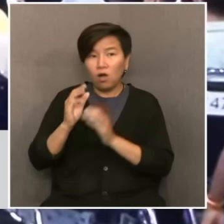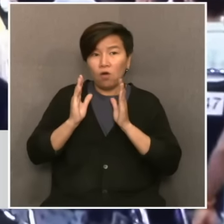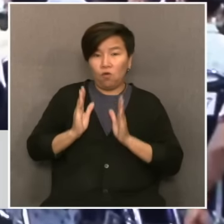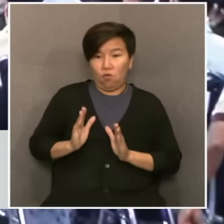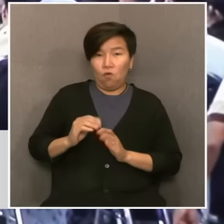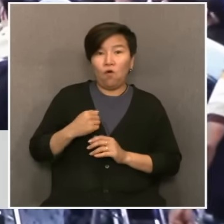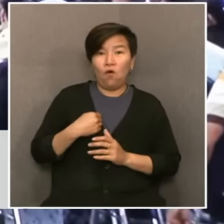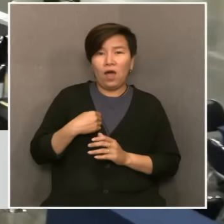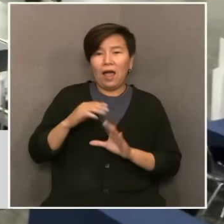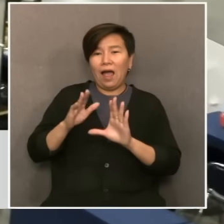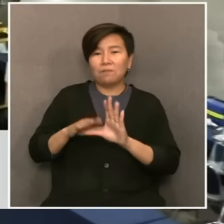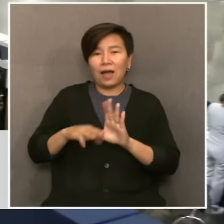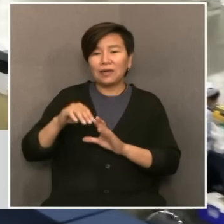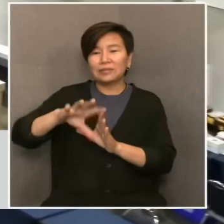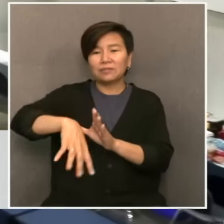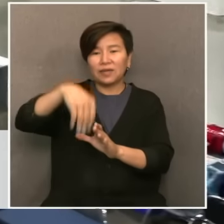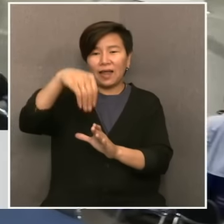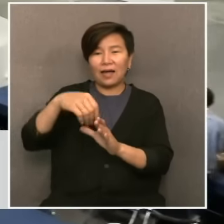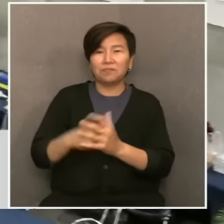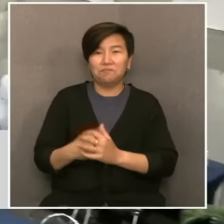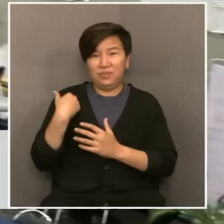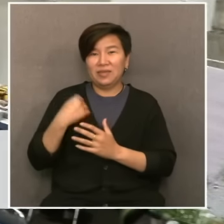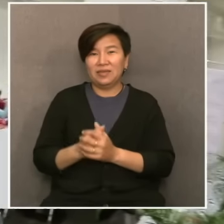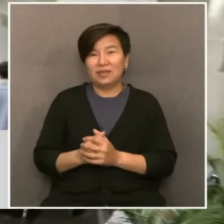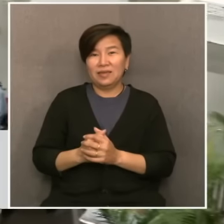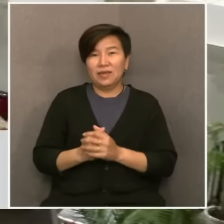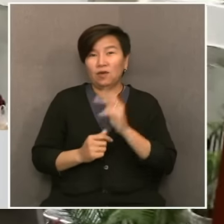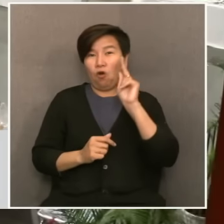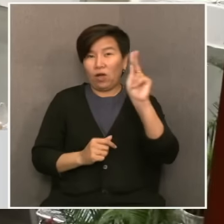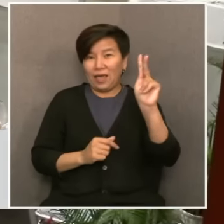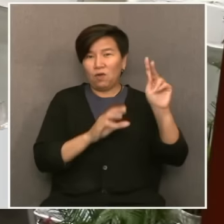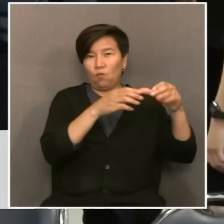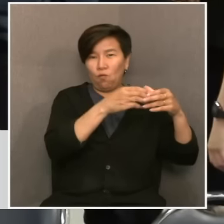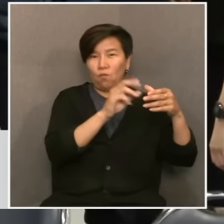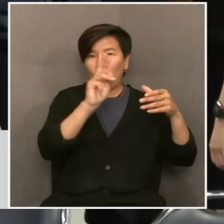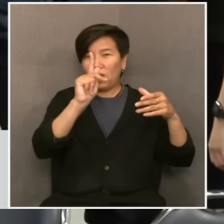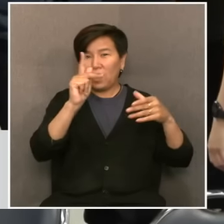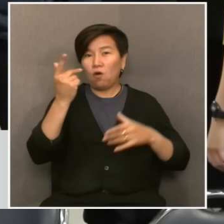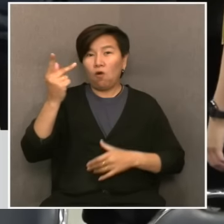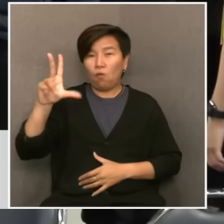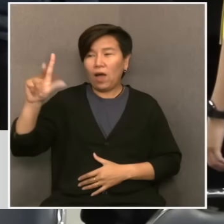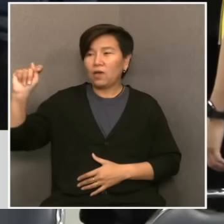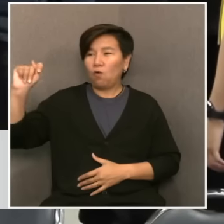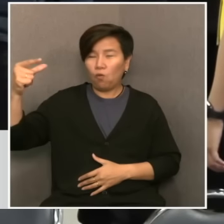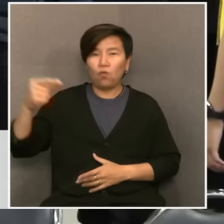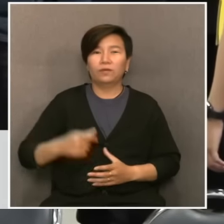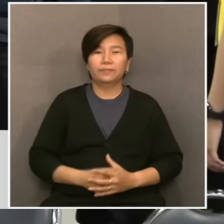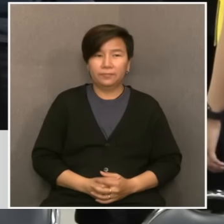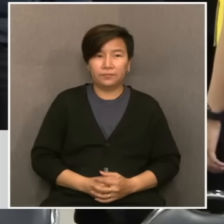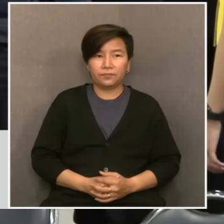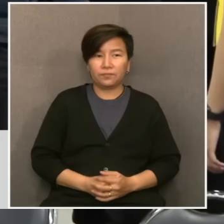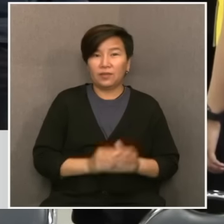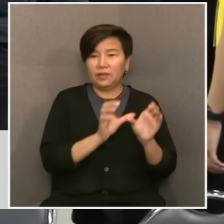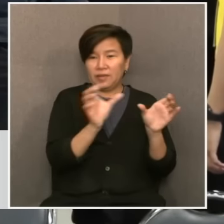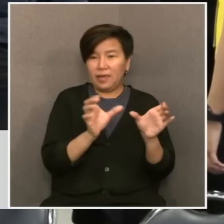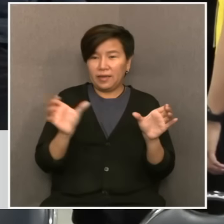ทนจับสลากแบ่งออกเป็น4สายประกอบด้วยสายกอไก่ขอไข่คอควาย และงองูซึ่งผู้สมัครจะเลือกกันเ